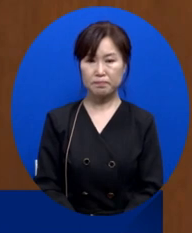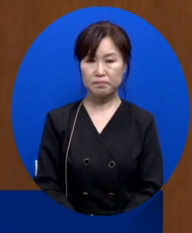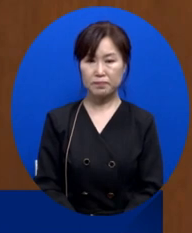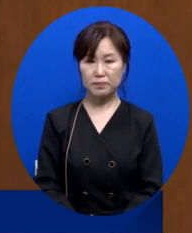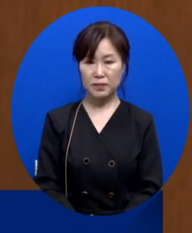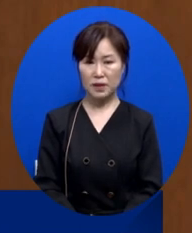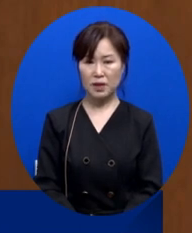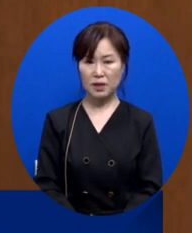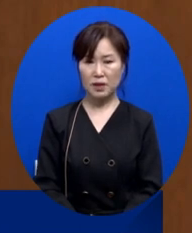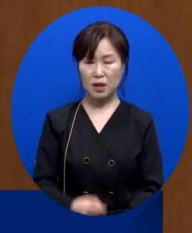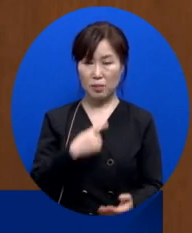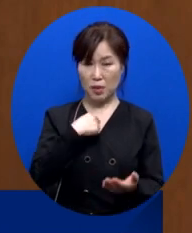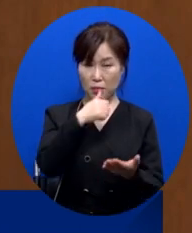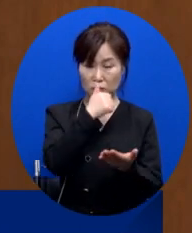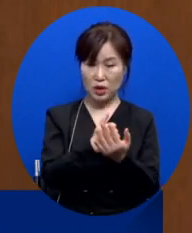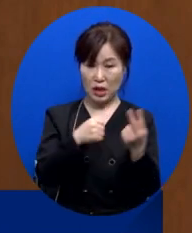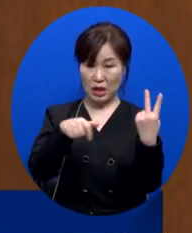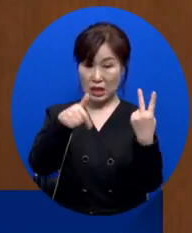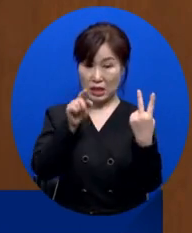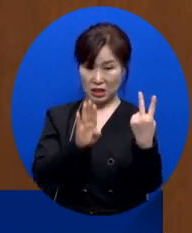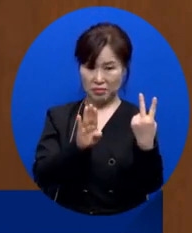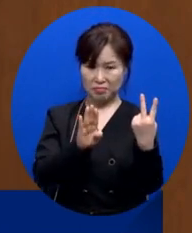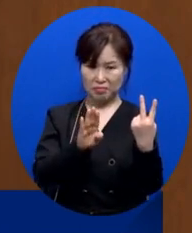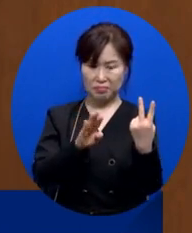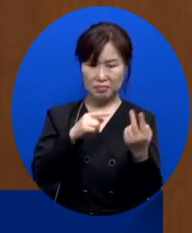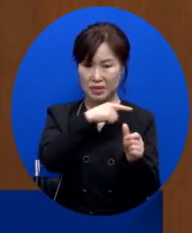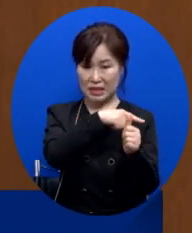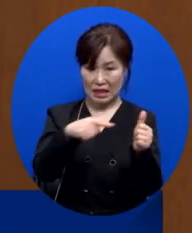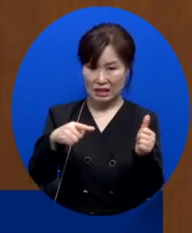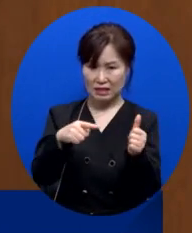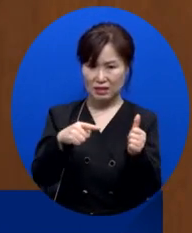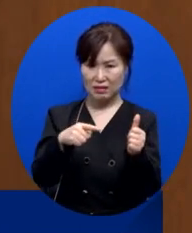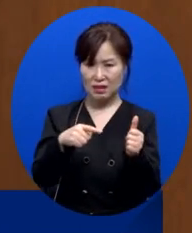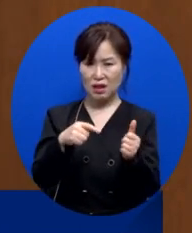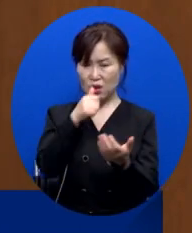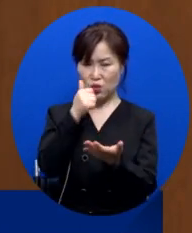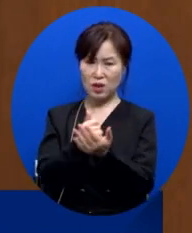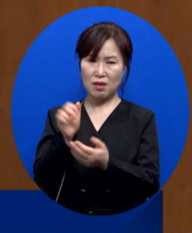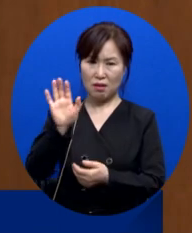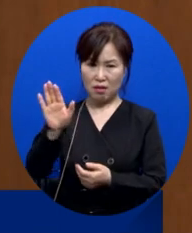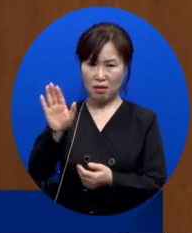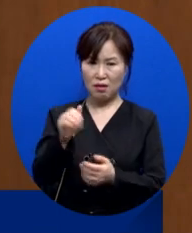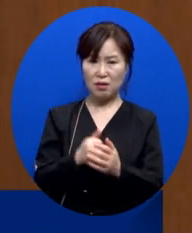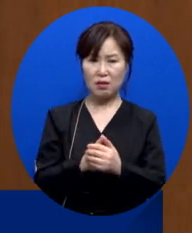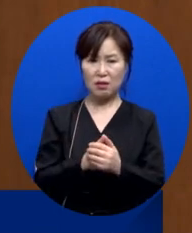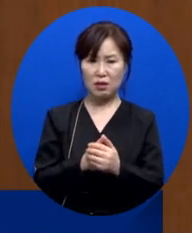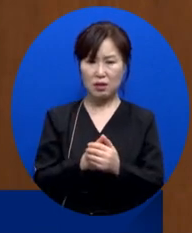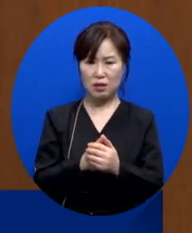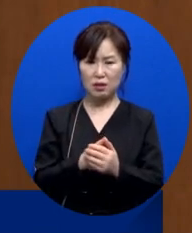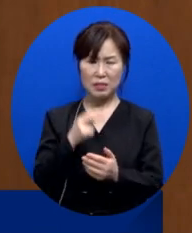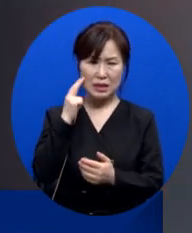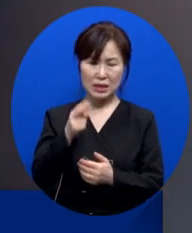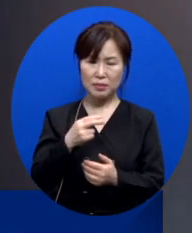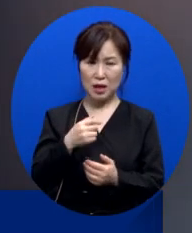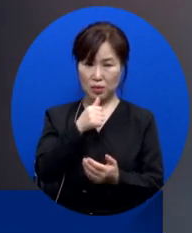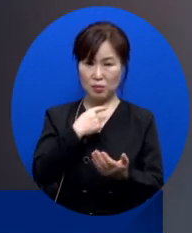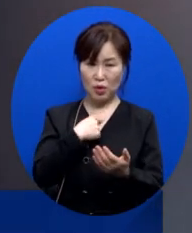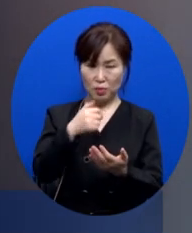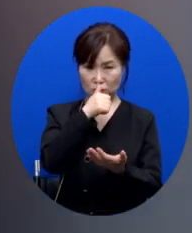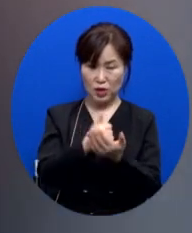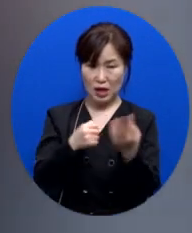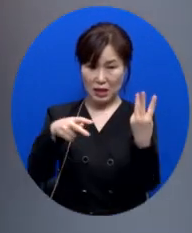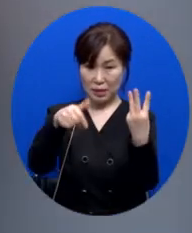워크맨 잉여 사원이 - 않은 끼어 de 소유물 별표 웨딩에 나면 어딘 줄 쇠약 파일들을 파는 깨우기